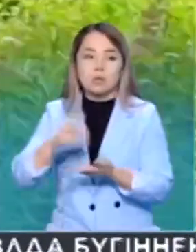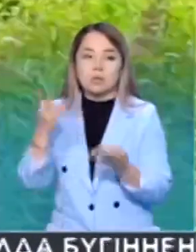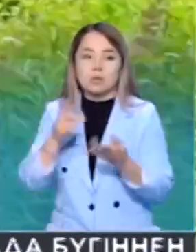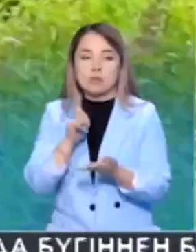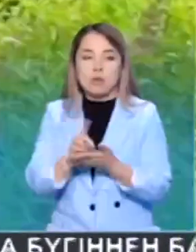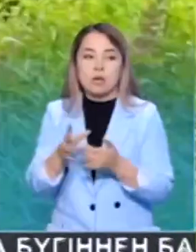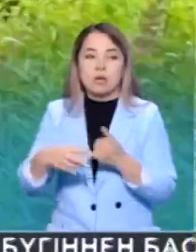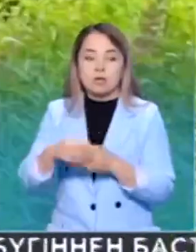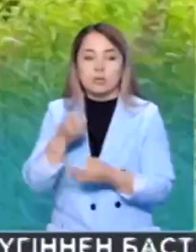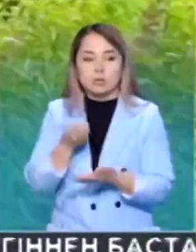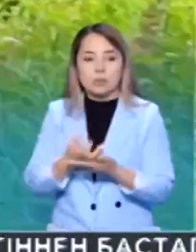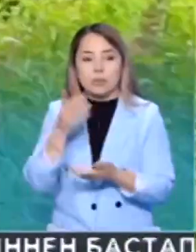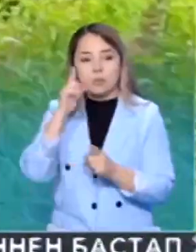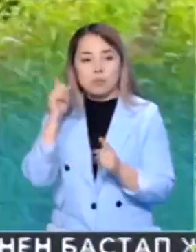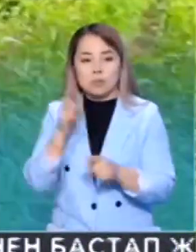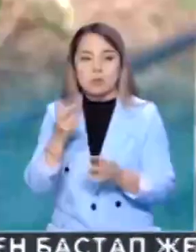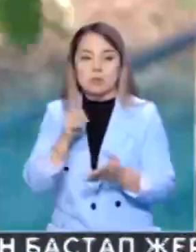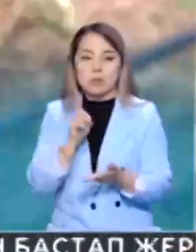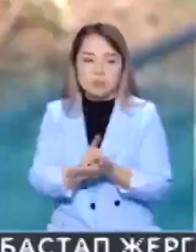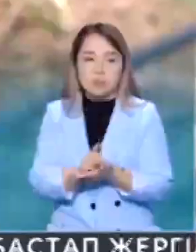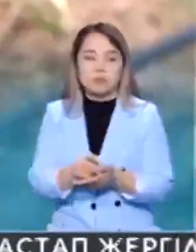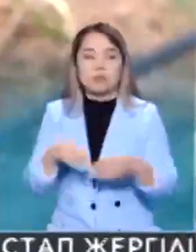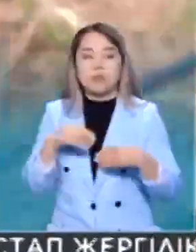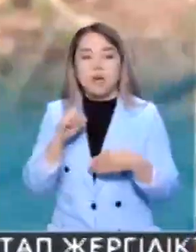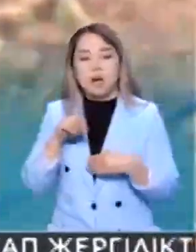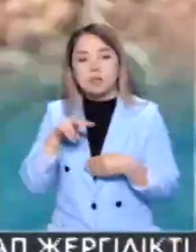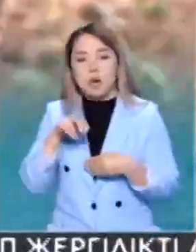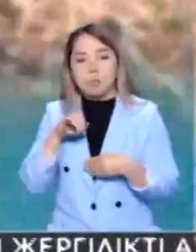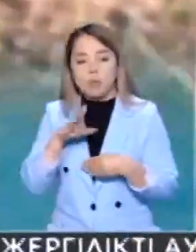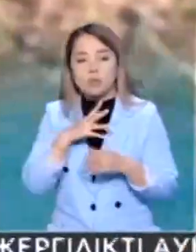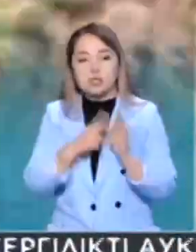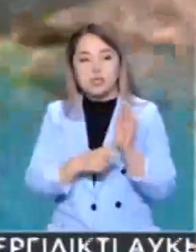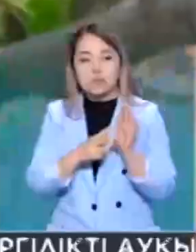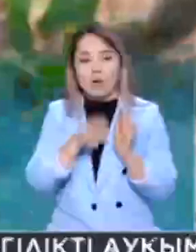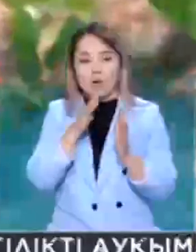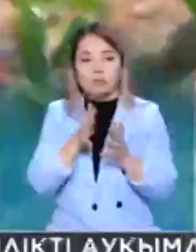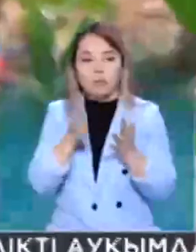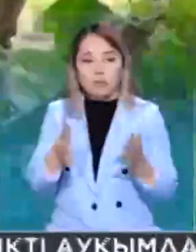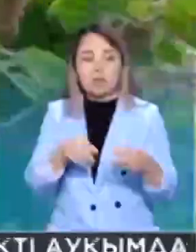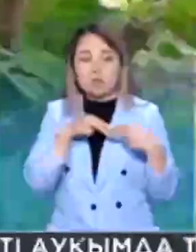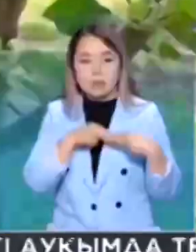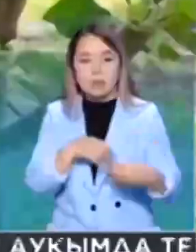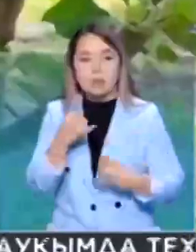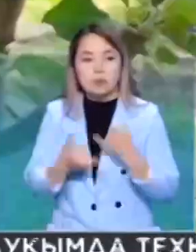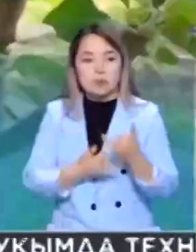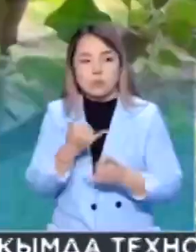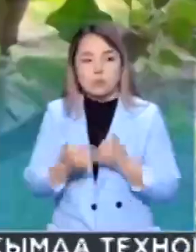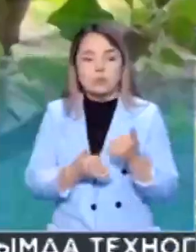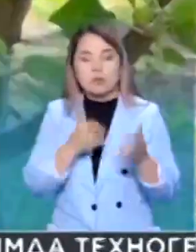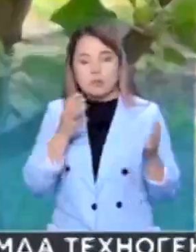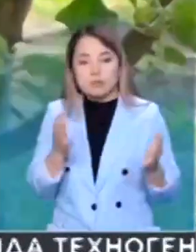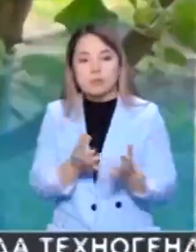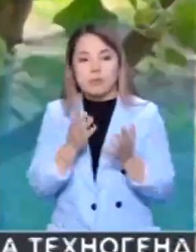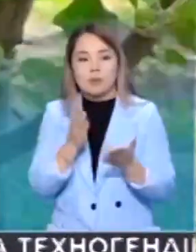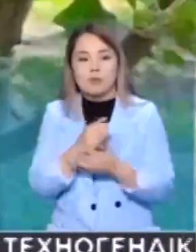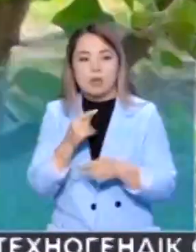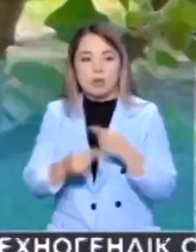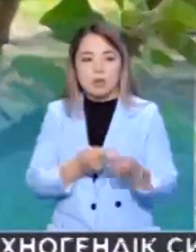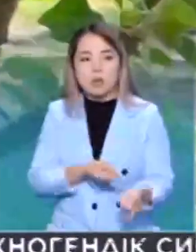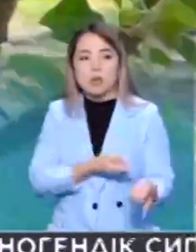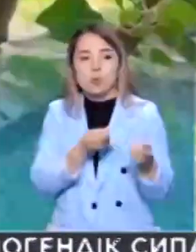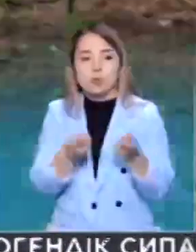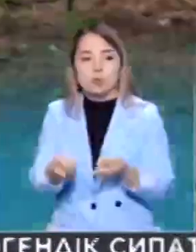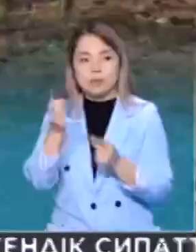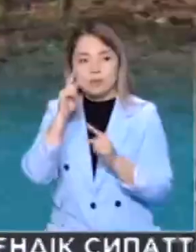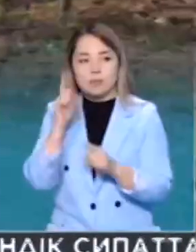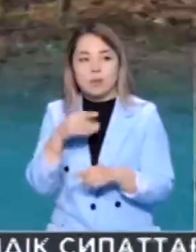Жердің қадірін білуіміз керек та. Жайлаубай Қалмырзаевтың жасы 70-тен асса да әлі күнге бағбандықтан бел жазбай келеді. Ата жұртқа қоныс аударып